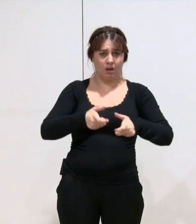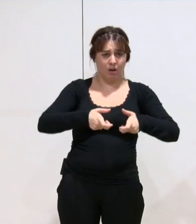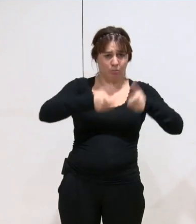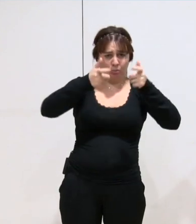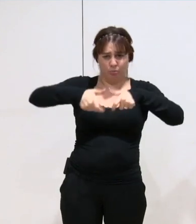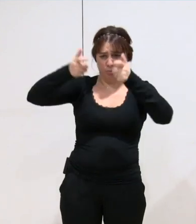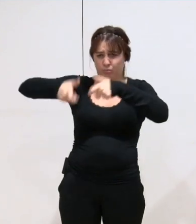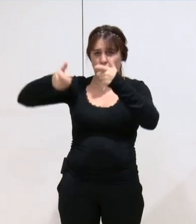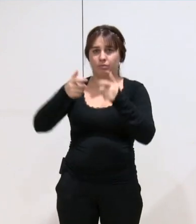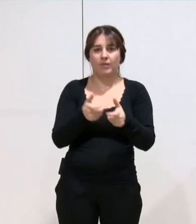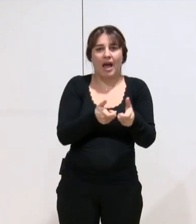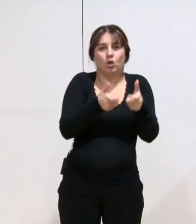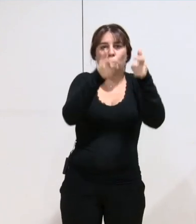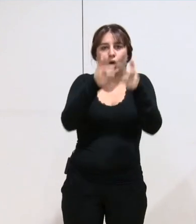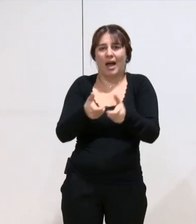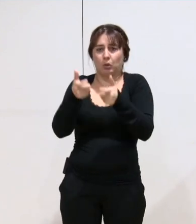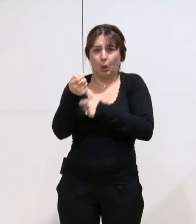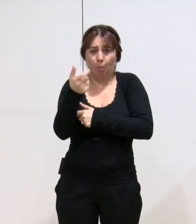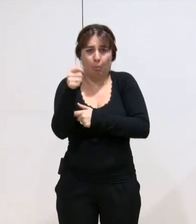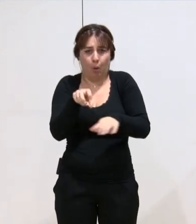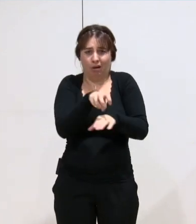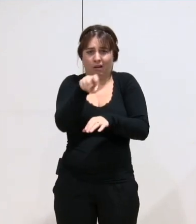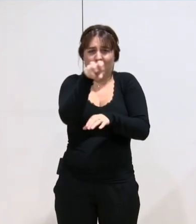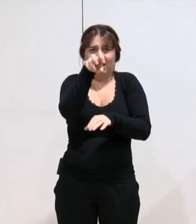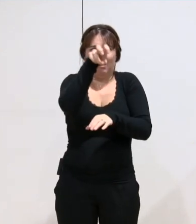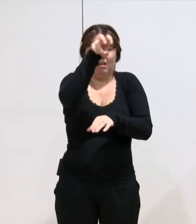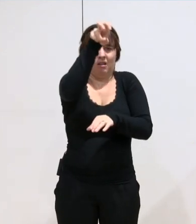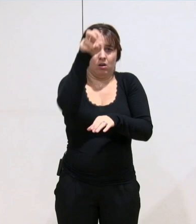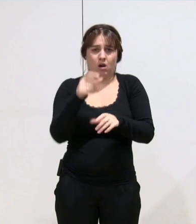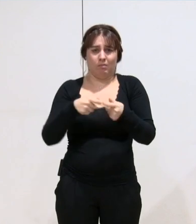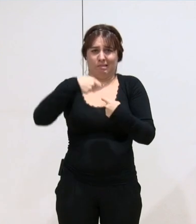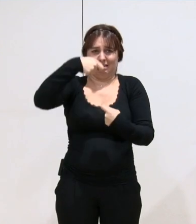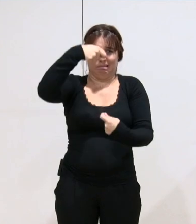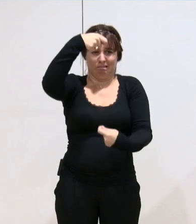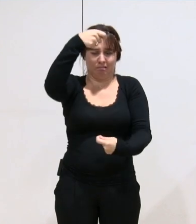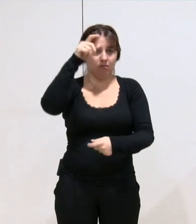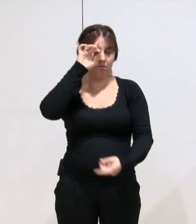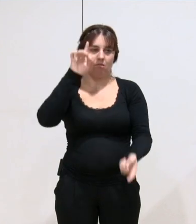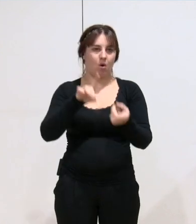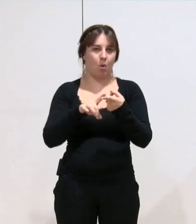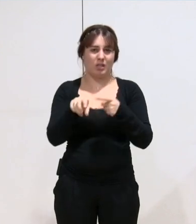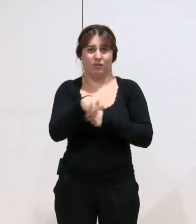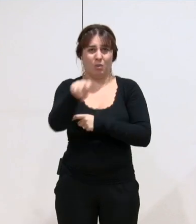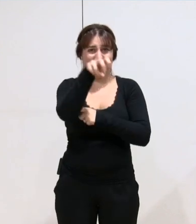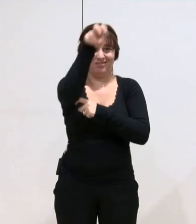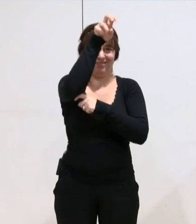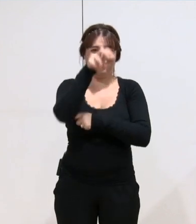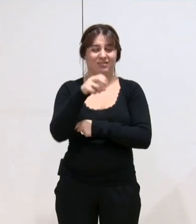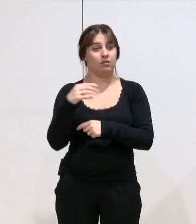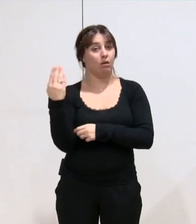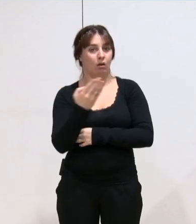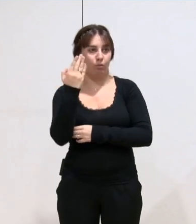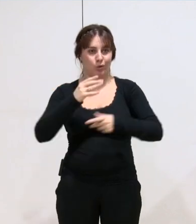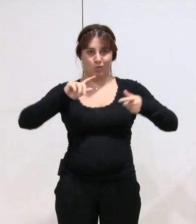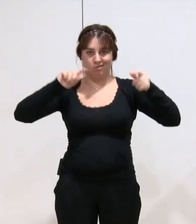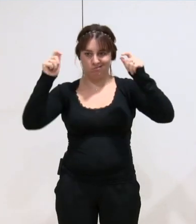avec des coursives en hauteur extrêmement longues, et donc où l'objectif là est de rythmer